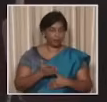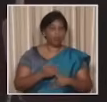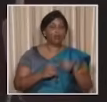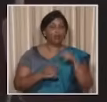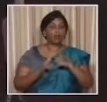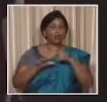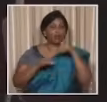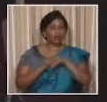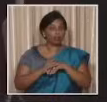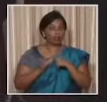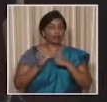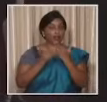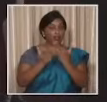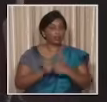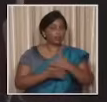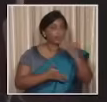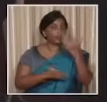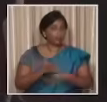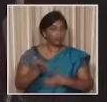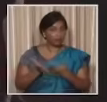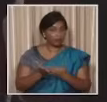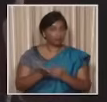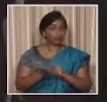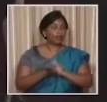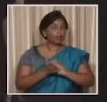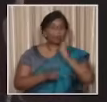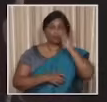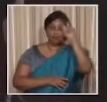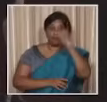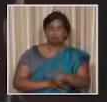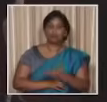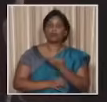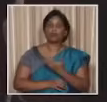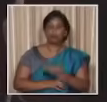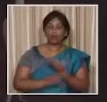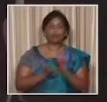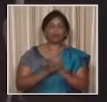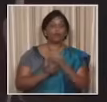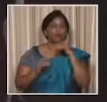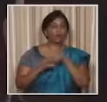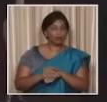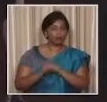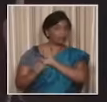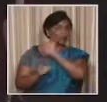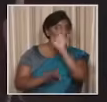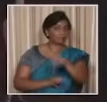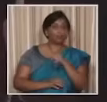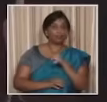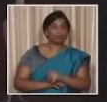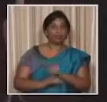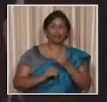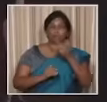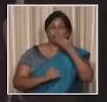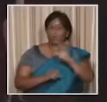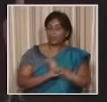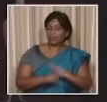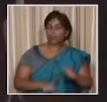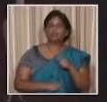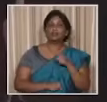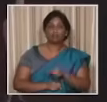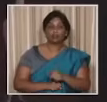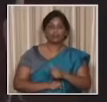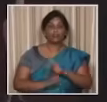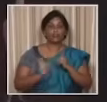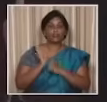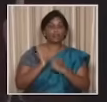ඒ අභ්‍යන්තර විගණන වාර්තාව ලියපු නිලධාරියා පොදු පෙරමුණෙන් පත් කරපු සුදුසුකම් නැති. දැන් ඔබතුමා